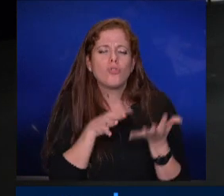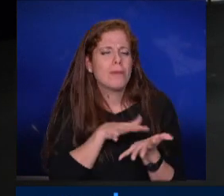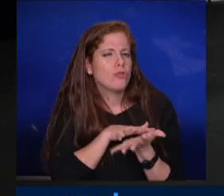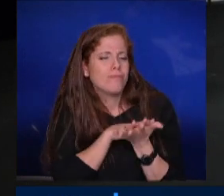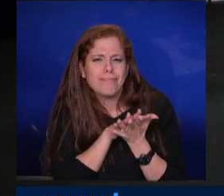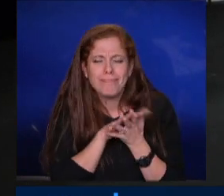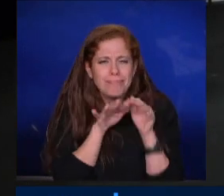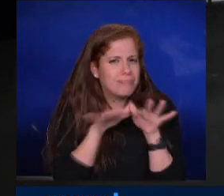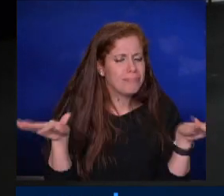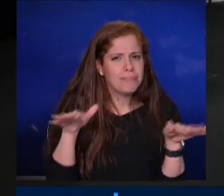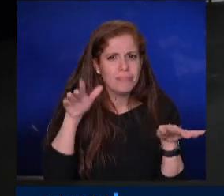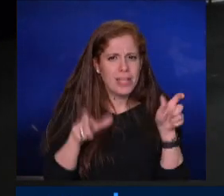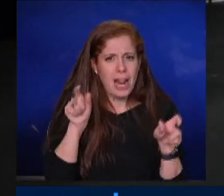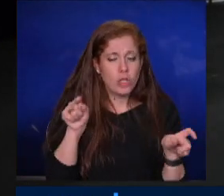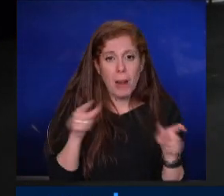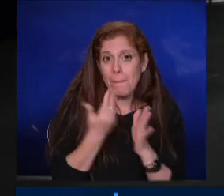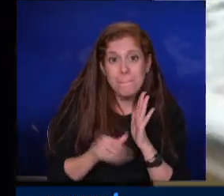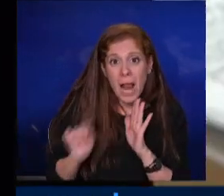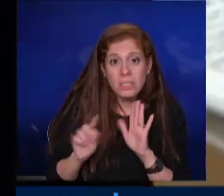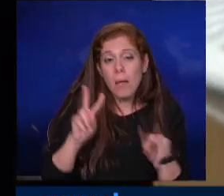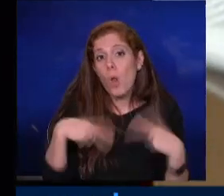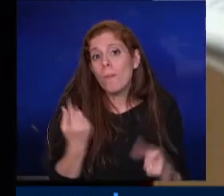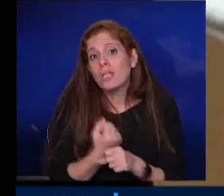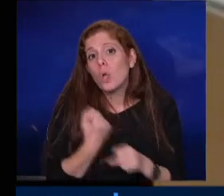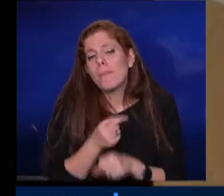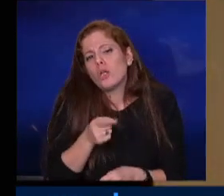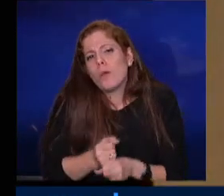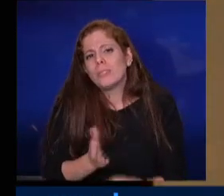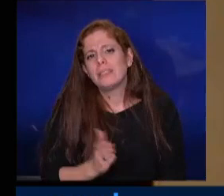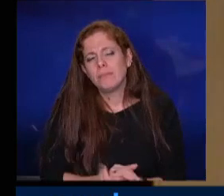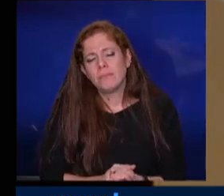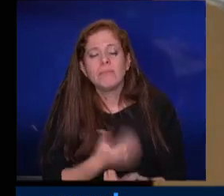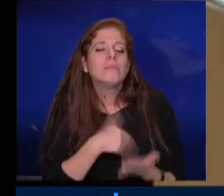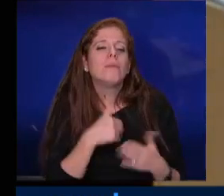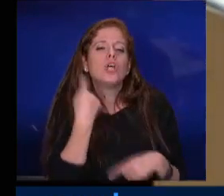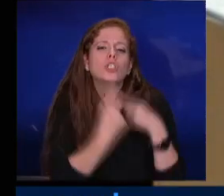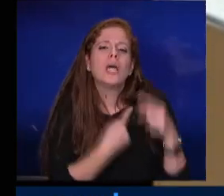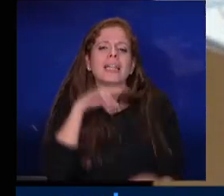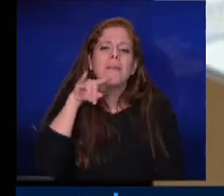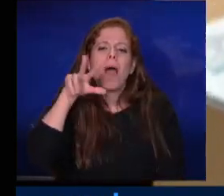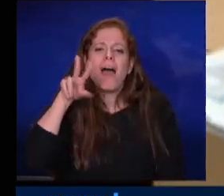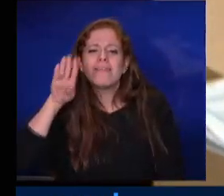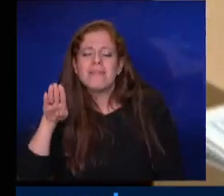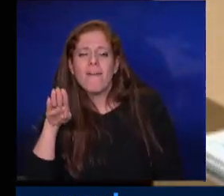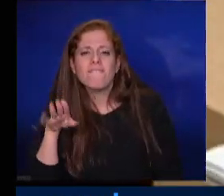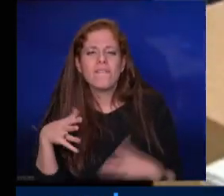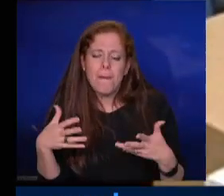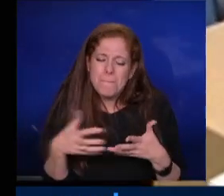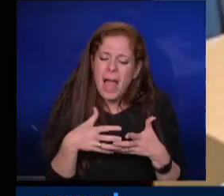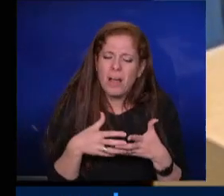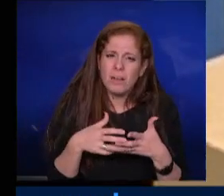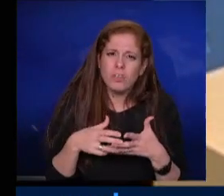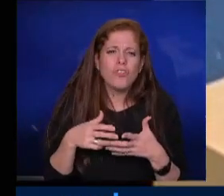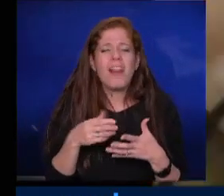האלה. ובלי זה, הם לא היו יכולים לעשות את מה שהם עושים. במשך שנים נחשבה חצב למאגר בלתי נדלה של טובי